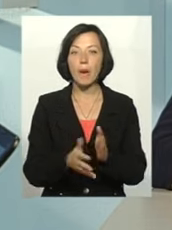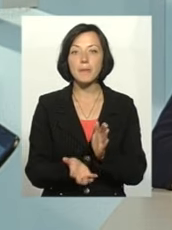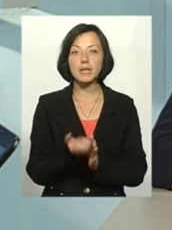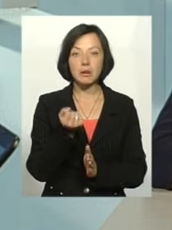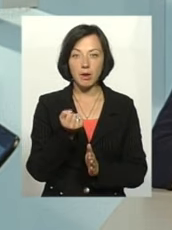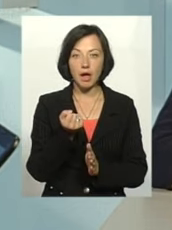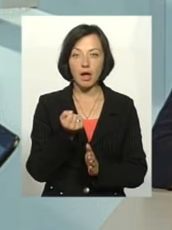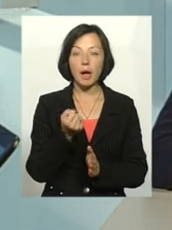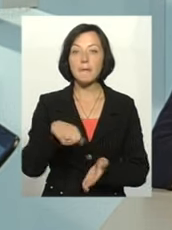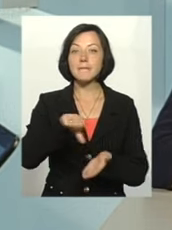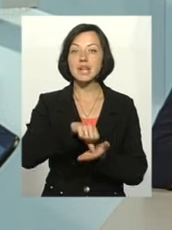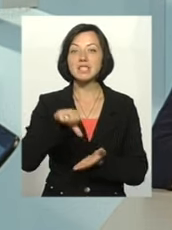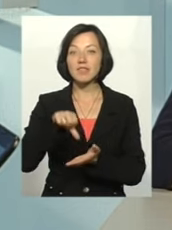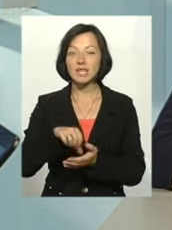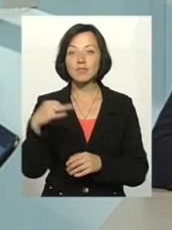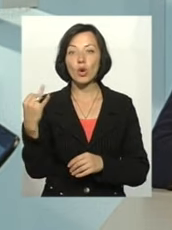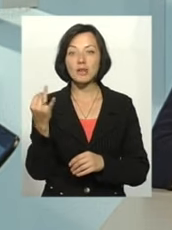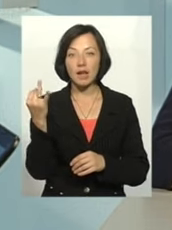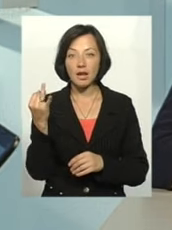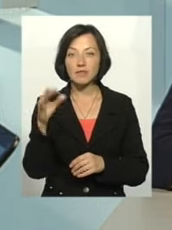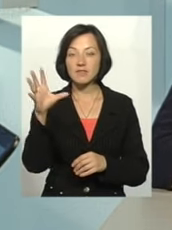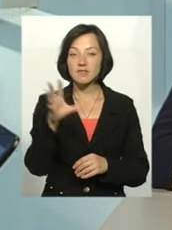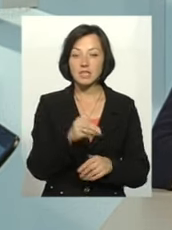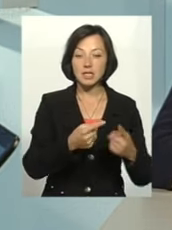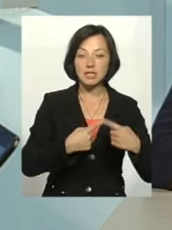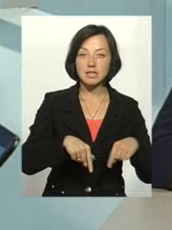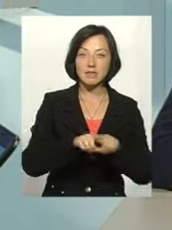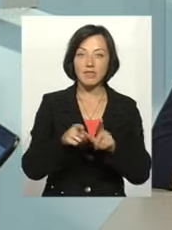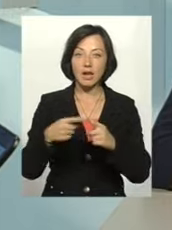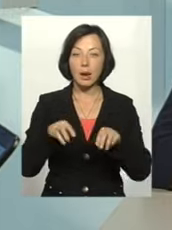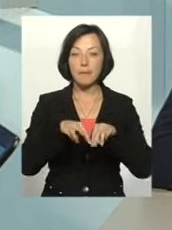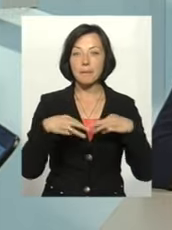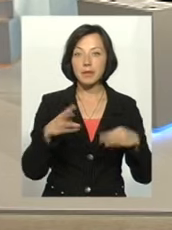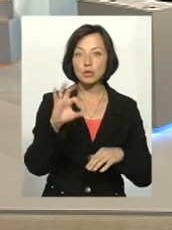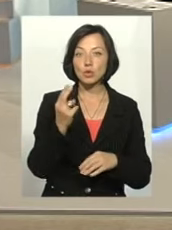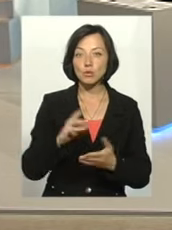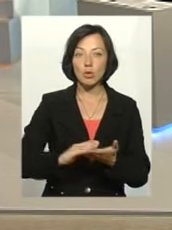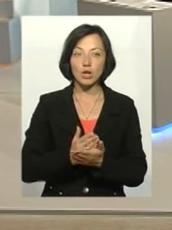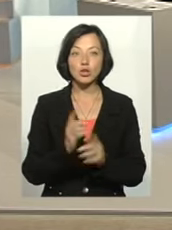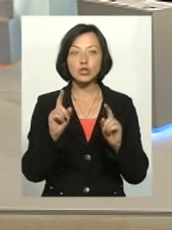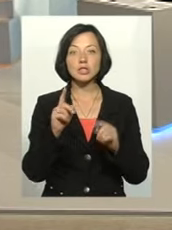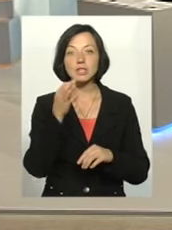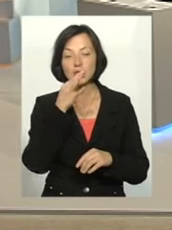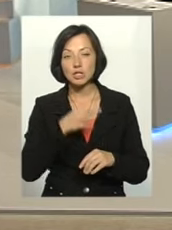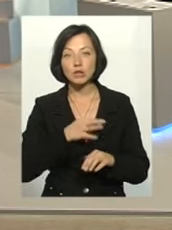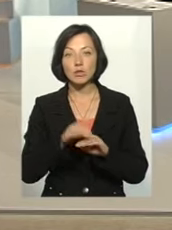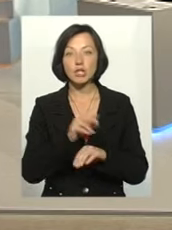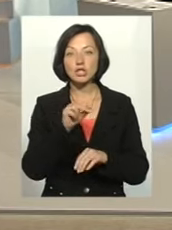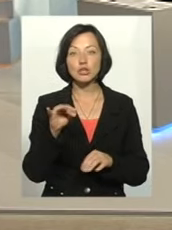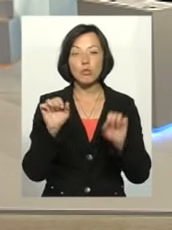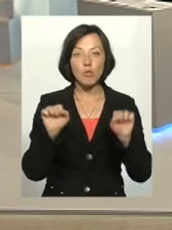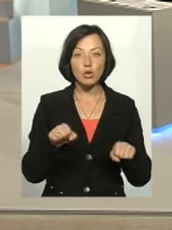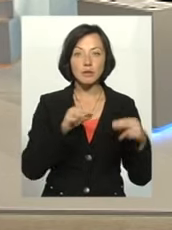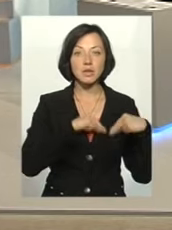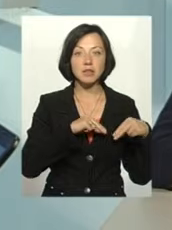підтримка, представництво інтересів у всіх сферах, в Мінсоцполітики. Скажіть, будь ласка, чи може працівник